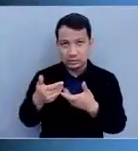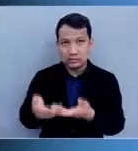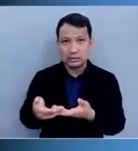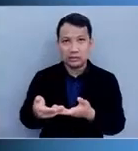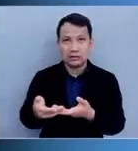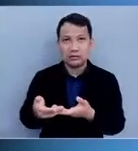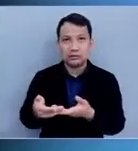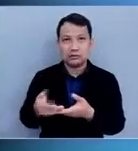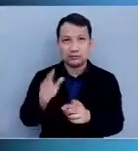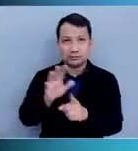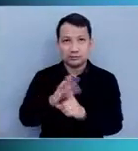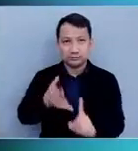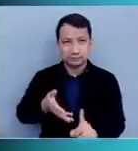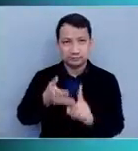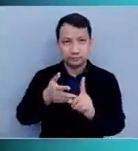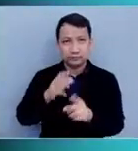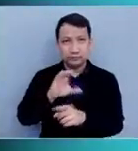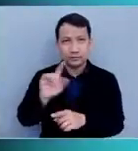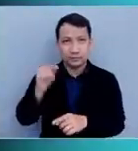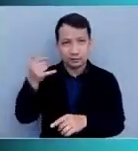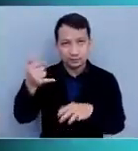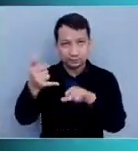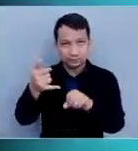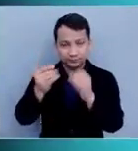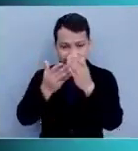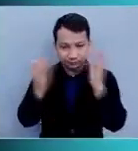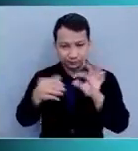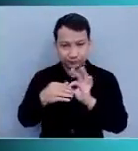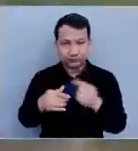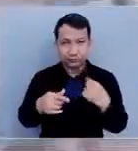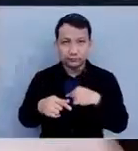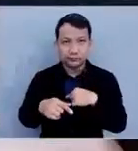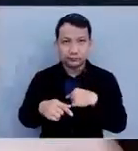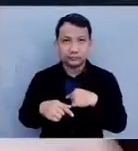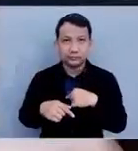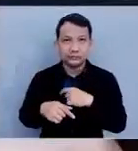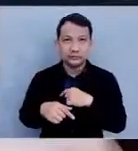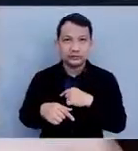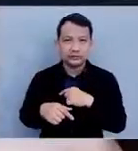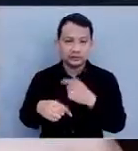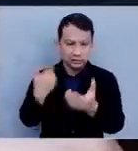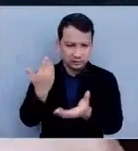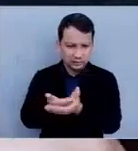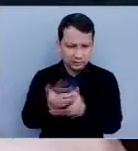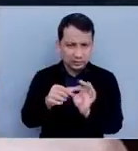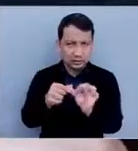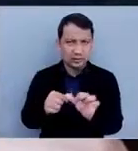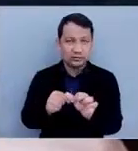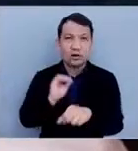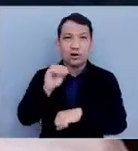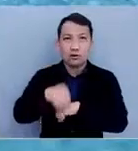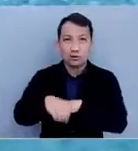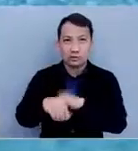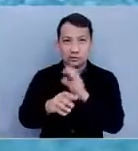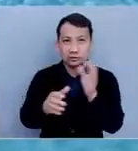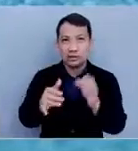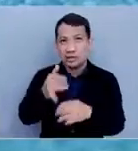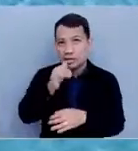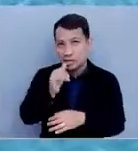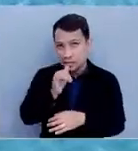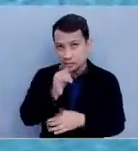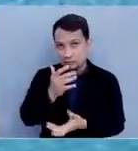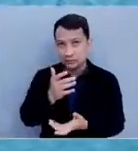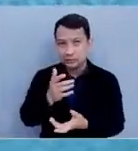Matapos mag-viral ang CCTV video, dito lumantad ang mga sospek. Pag-amin nila, nasobrahan sila sa alak. Kaya